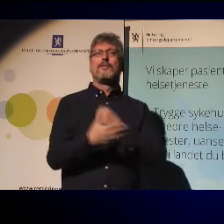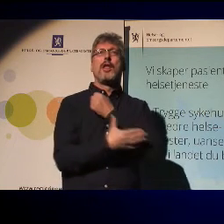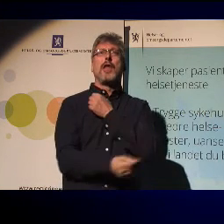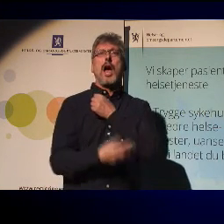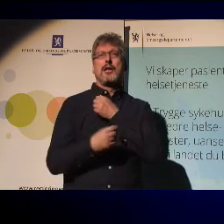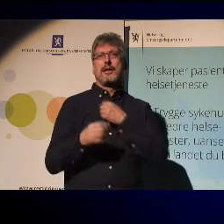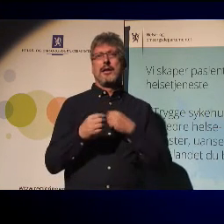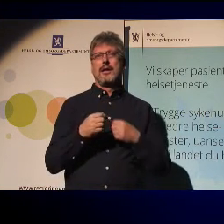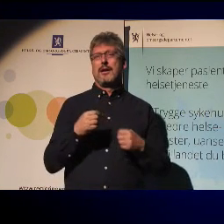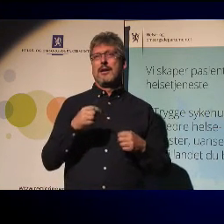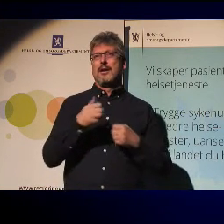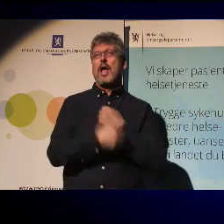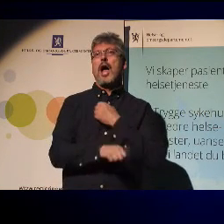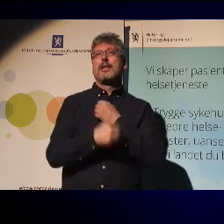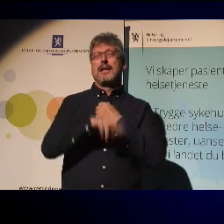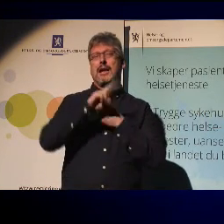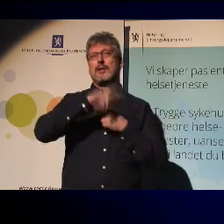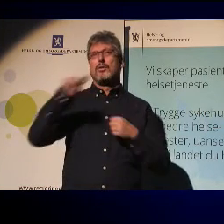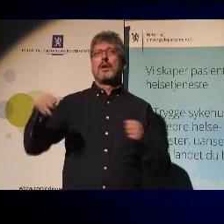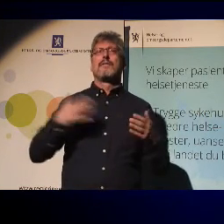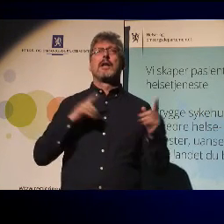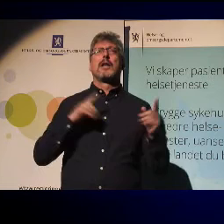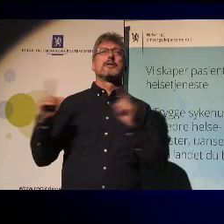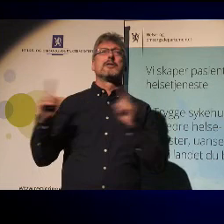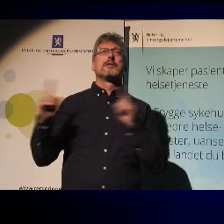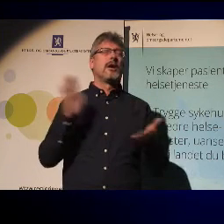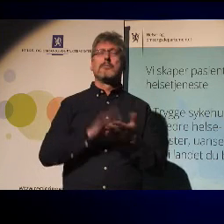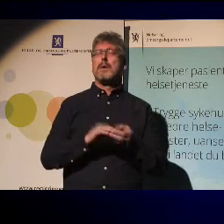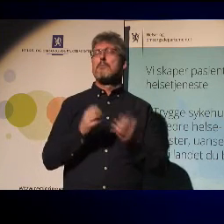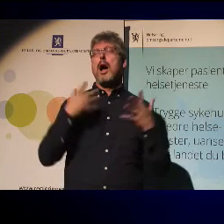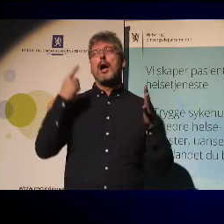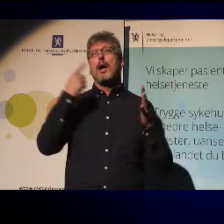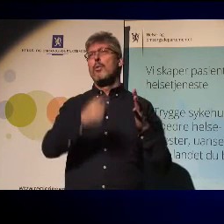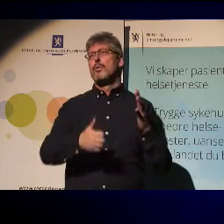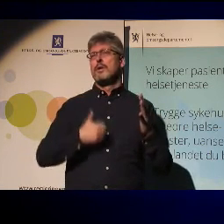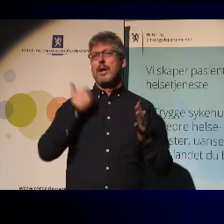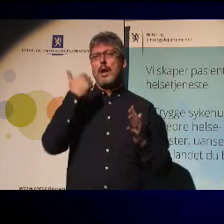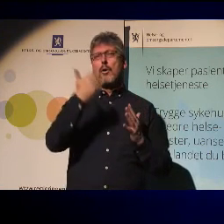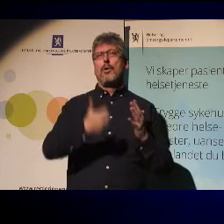oss i mange hundre år.